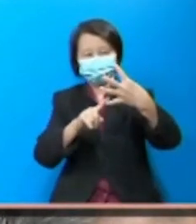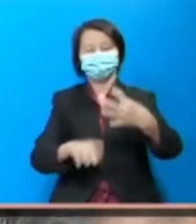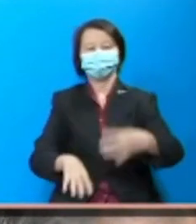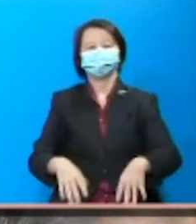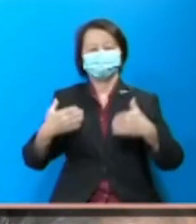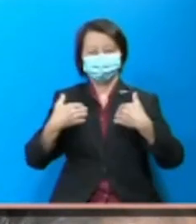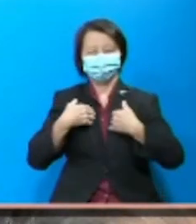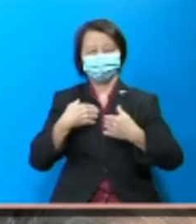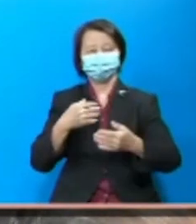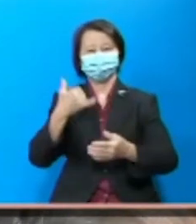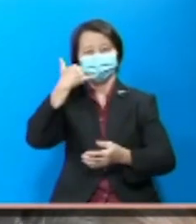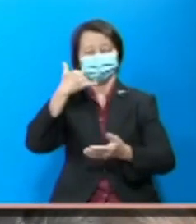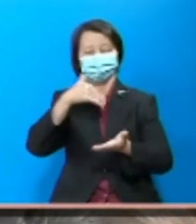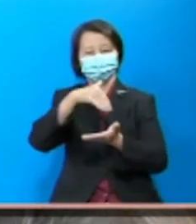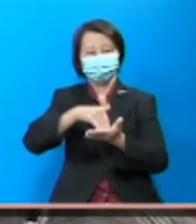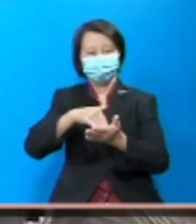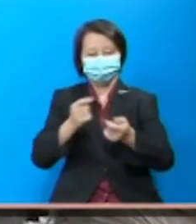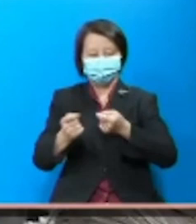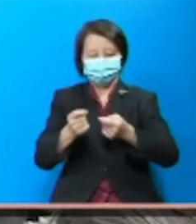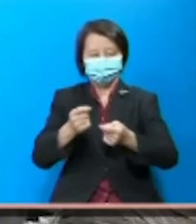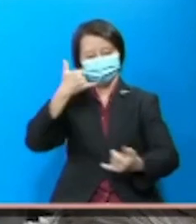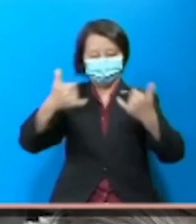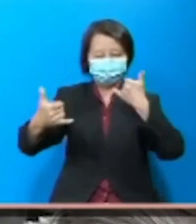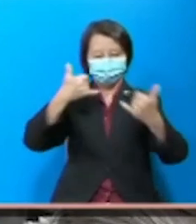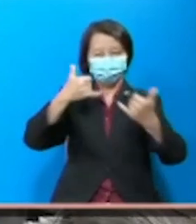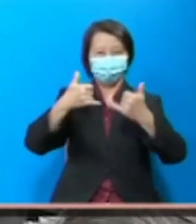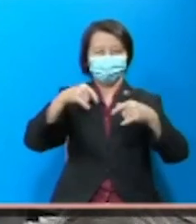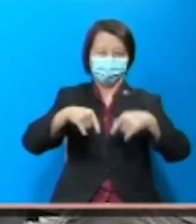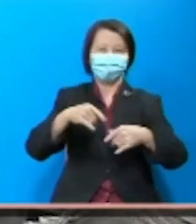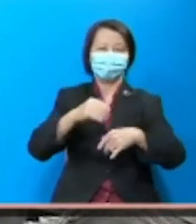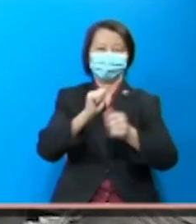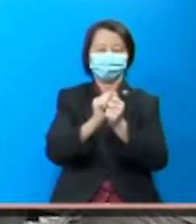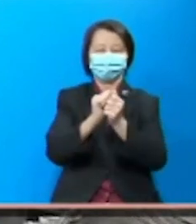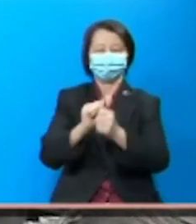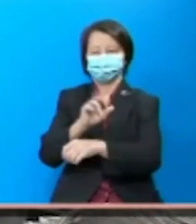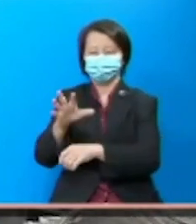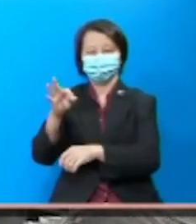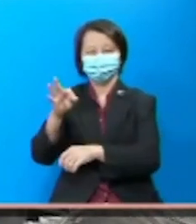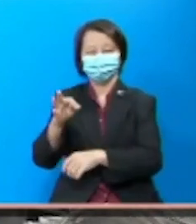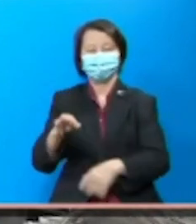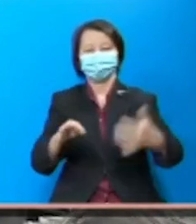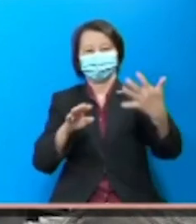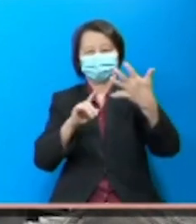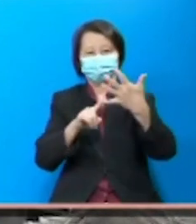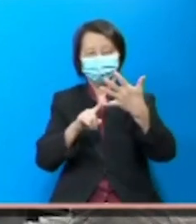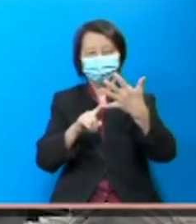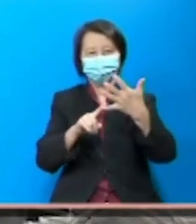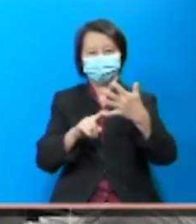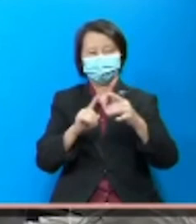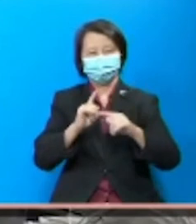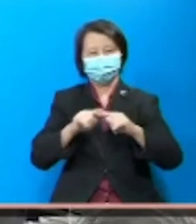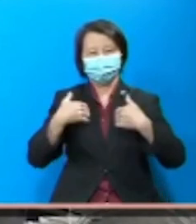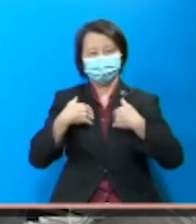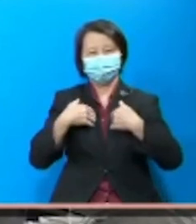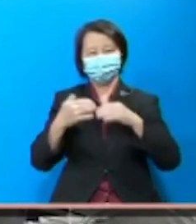wujudkan Call Center pusat untuk mengalihkan panggilan telepon penahan dengan camisoles dan 50